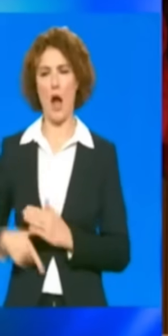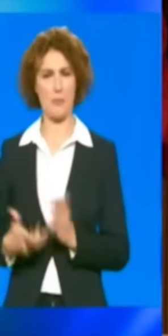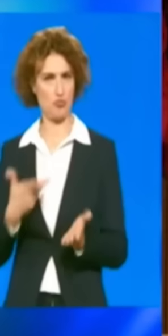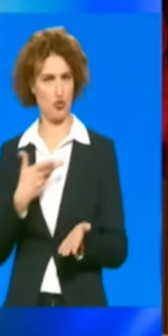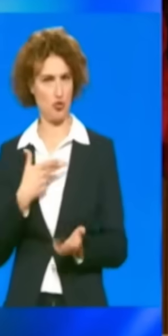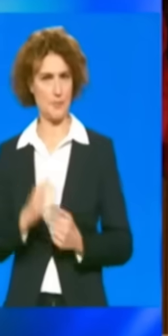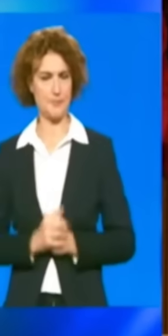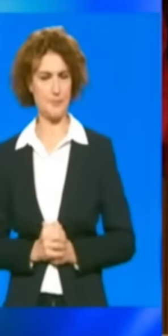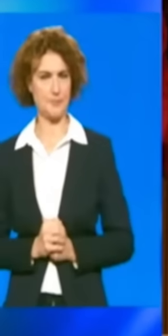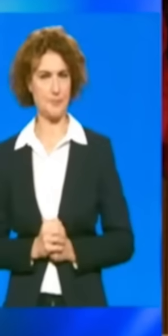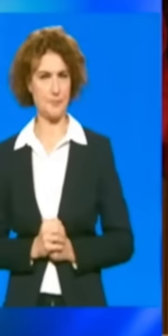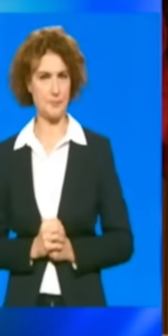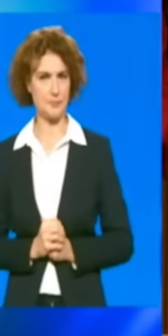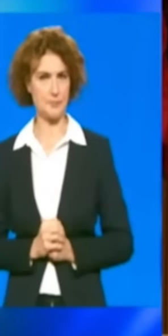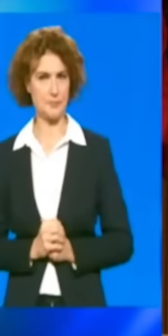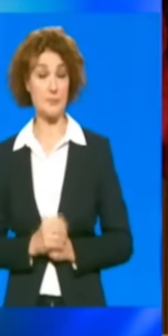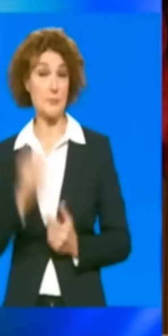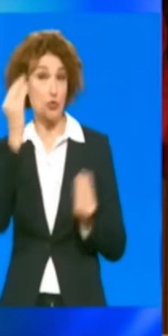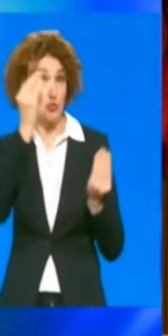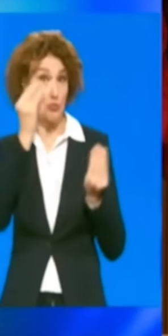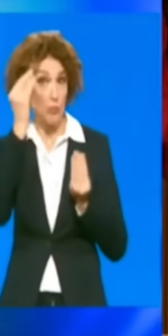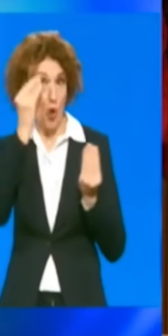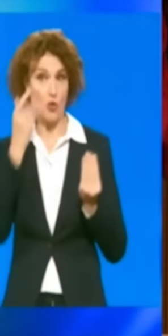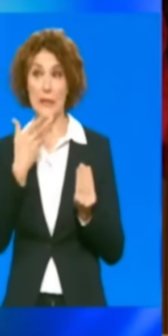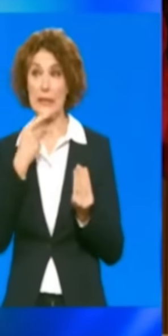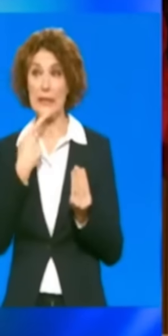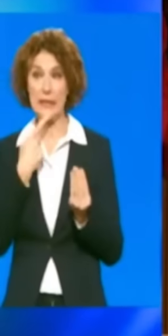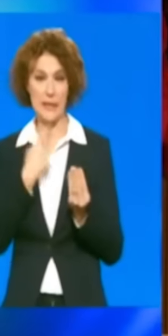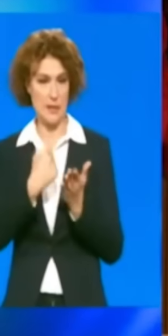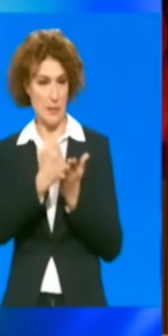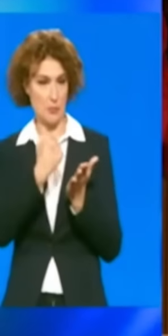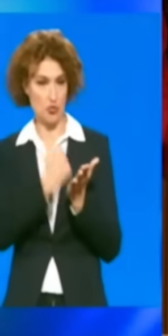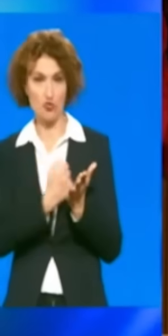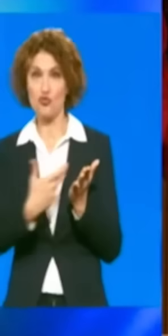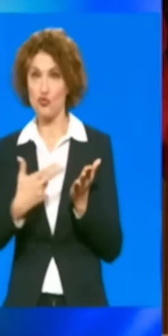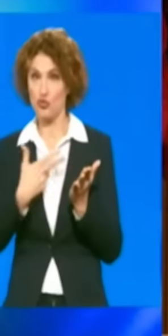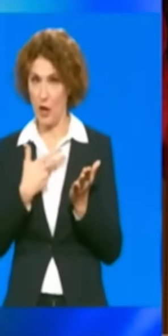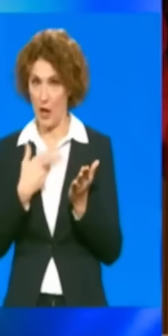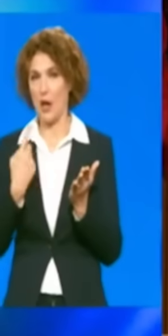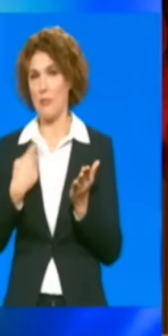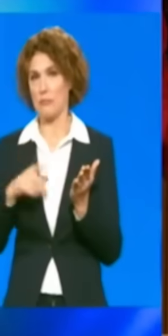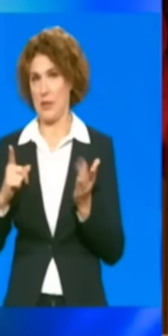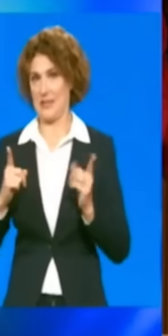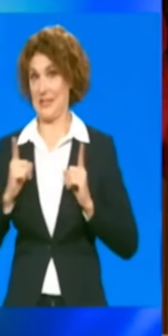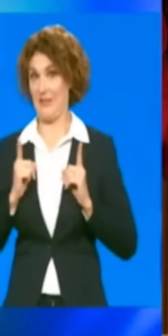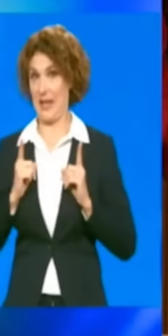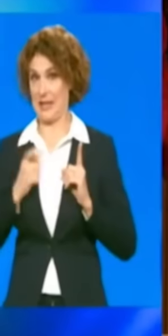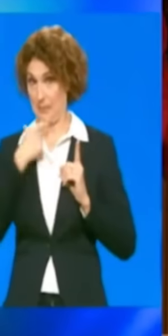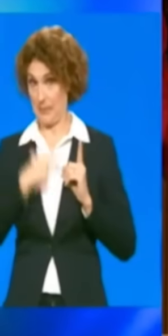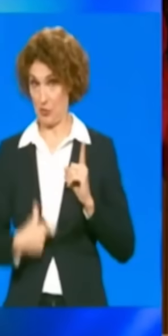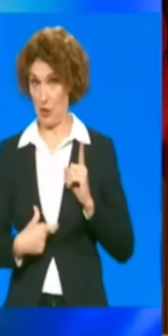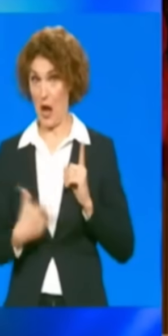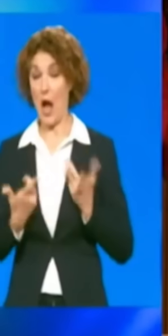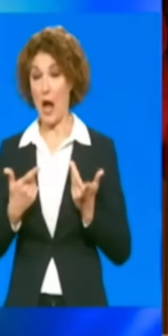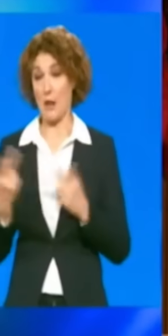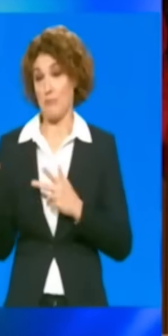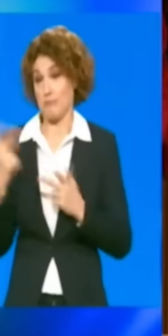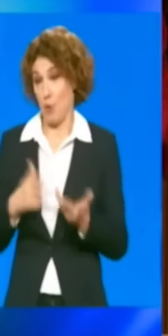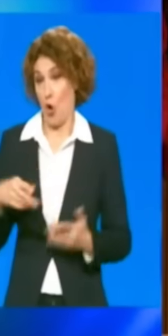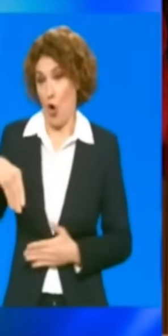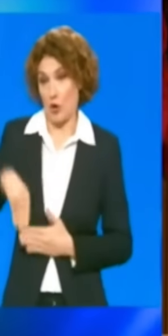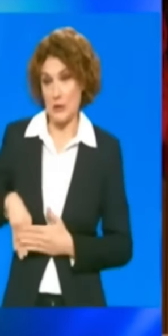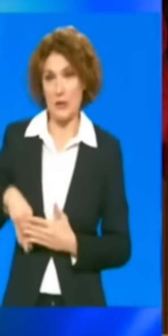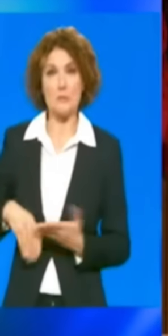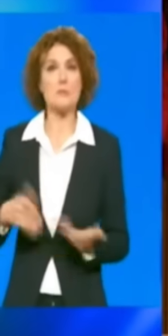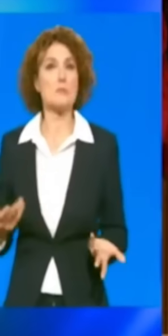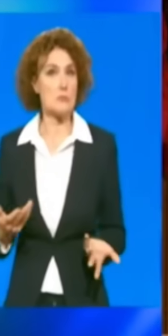capodanno presumo che chi ha un porto d'armi per difesa personale capiti di portare un'arma altrimenti non so quale sia la